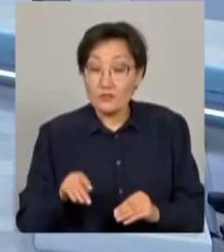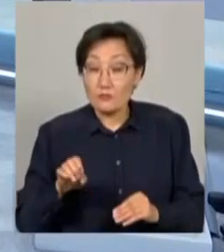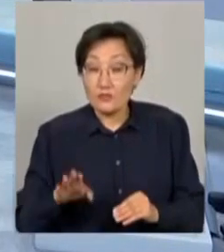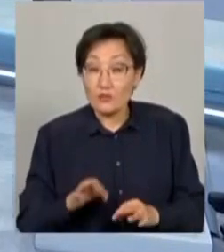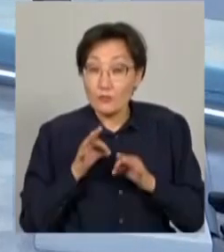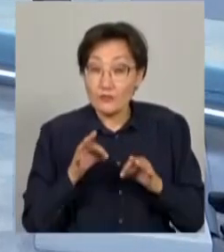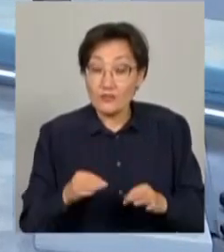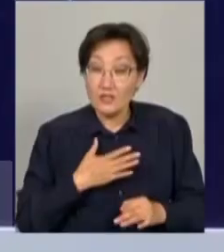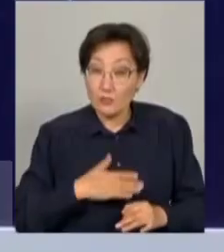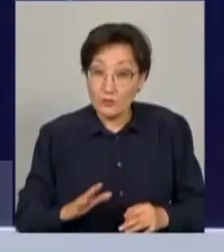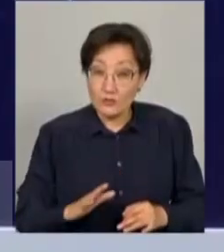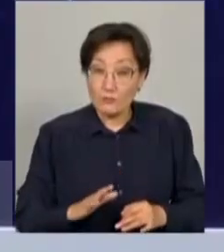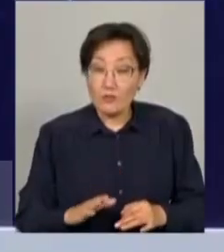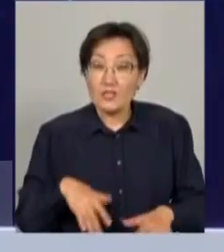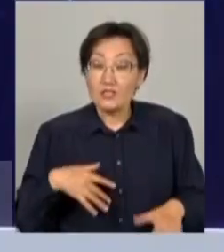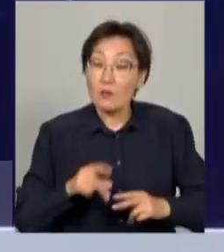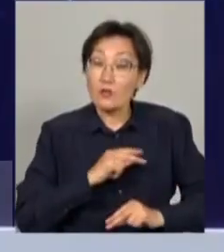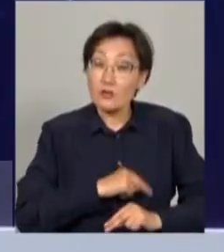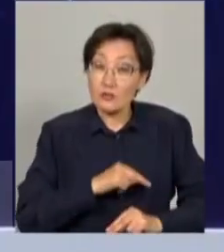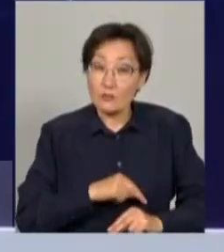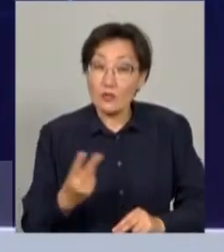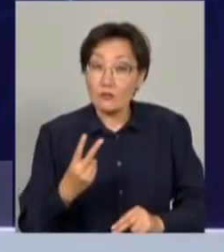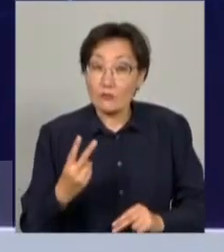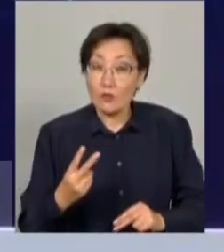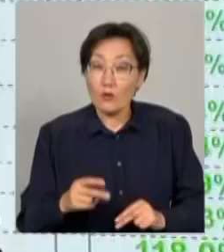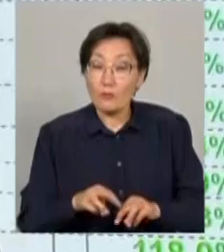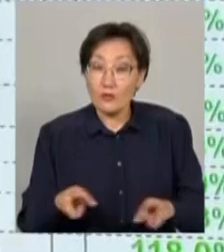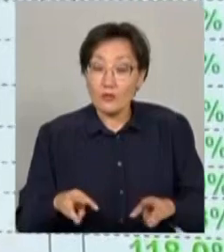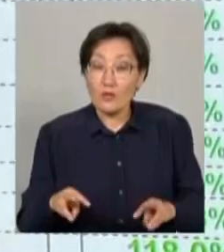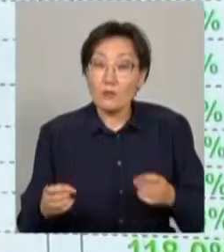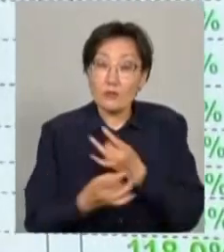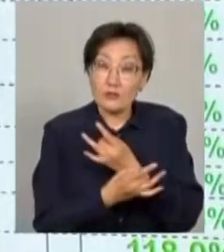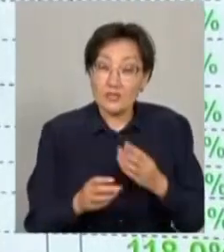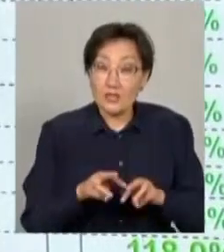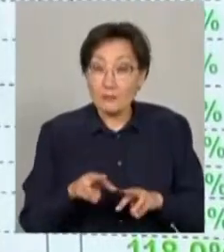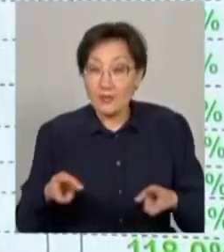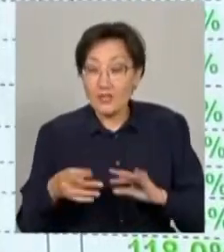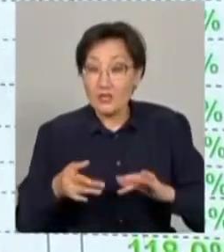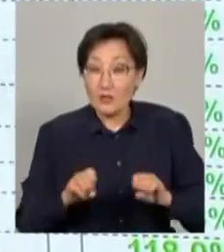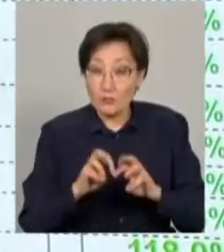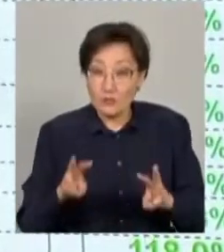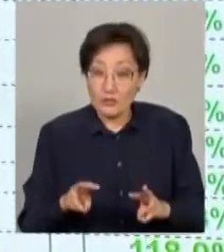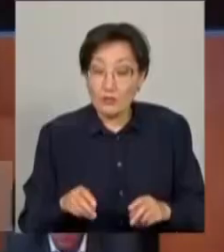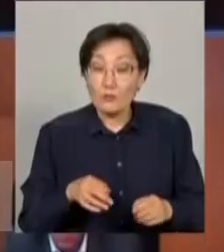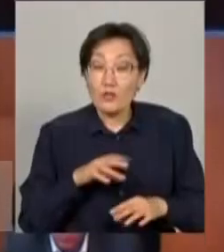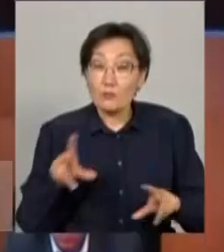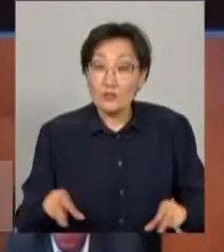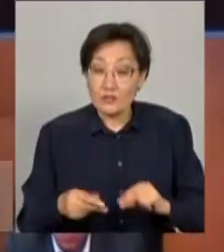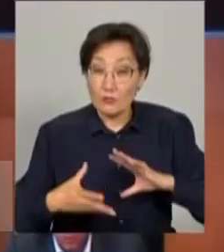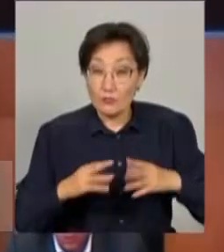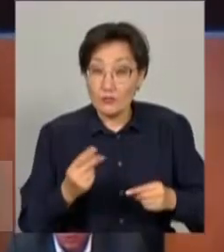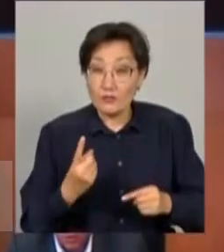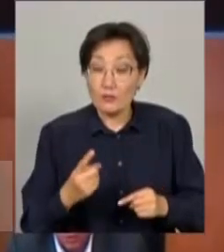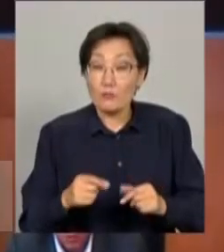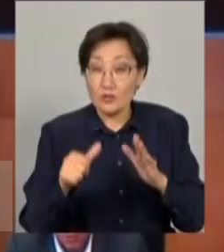Алихан Исмаилов выразил свое недовольство слабой работой двух ведомств минкультуры и мин цифровизации Премьер пообещал что по итогам